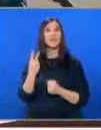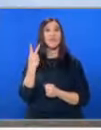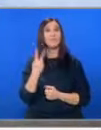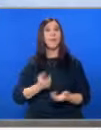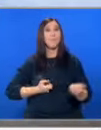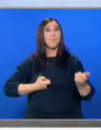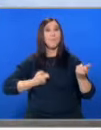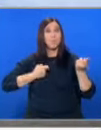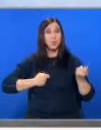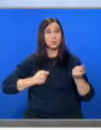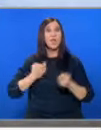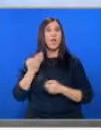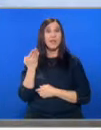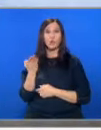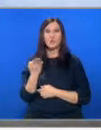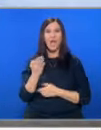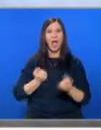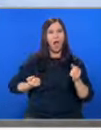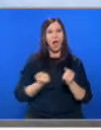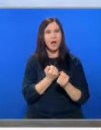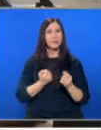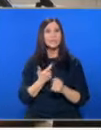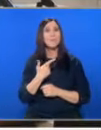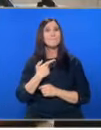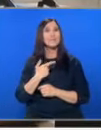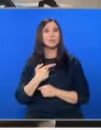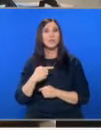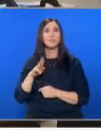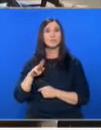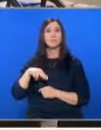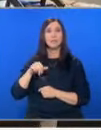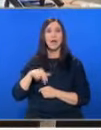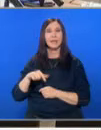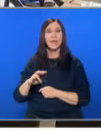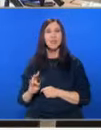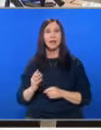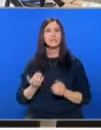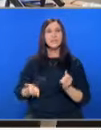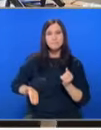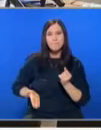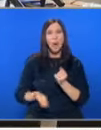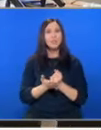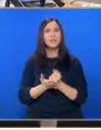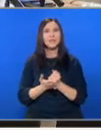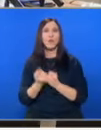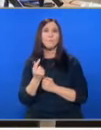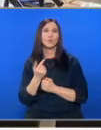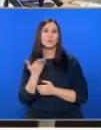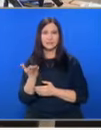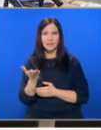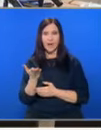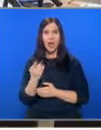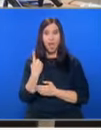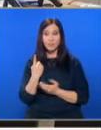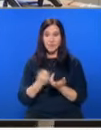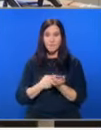пушки, едната от които е картечен пистолет Шпаген с пълнител и муниции за тях.